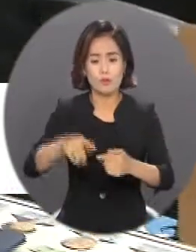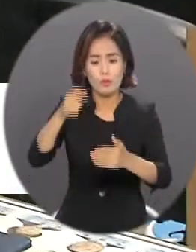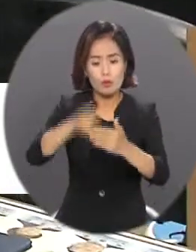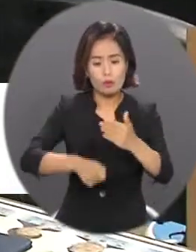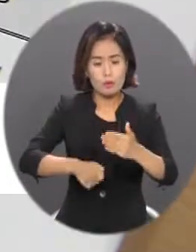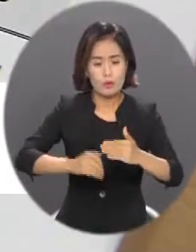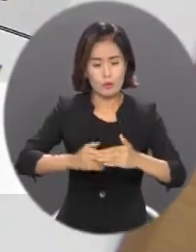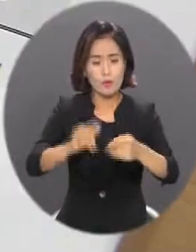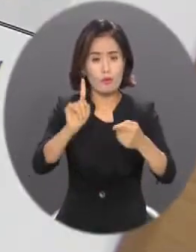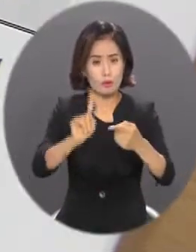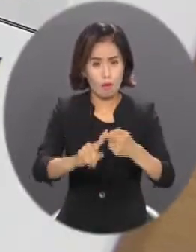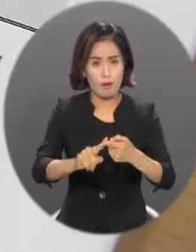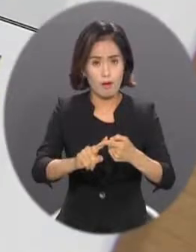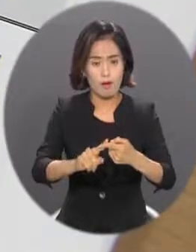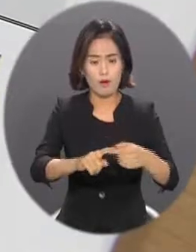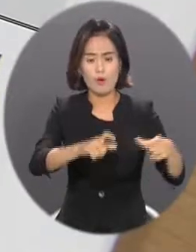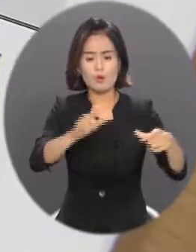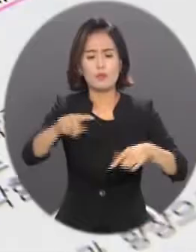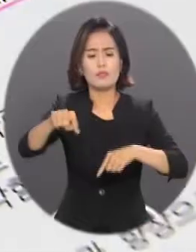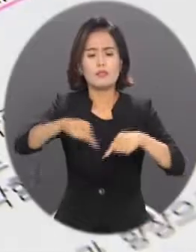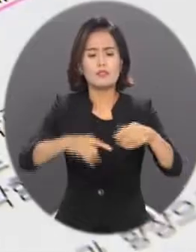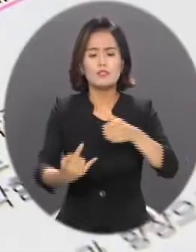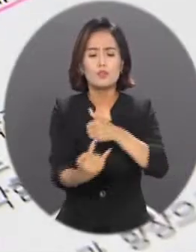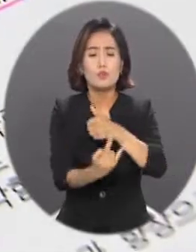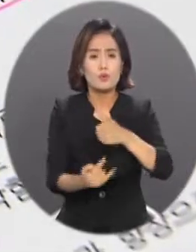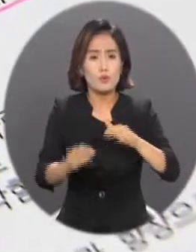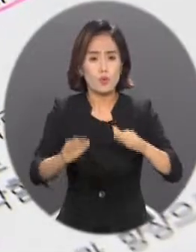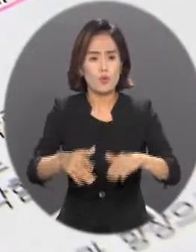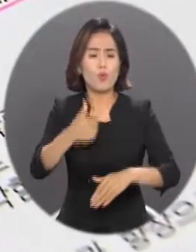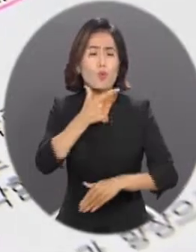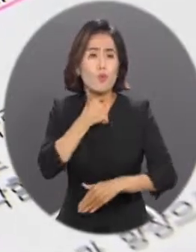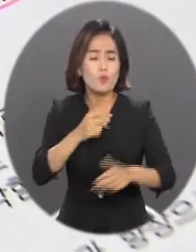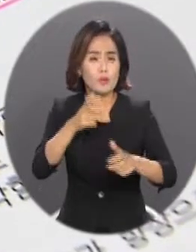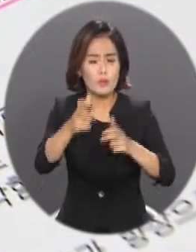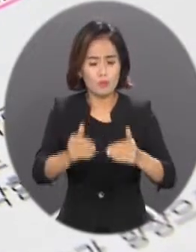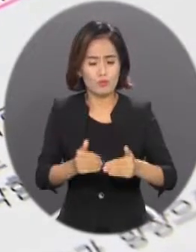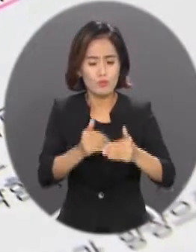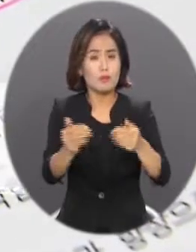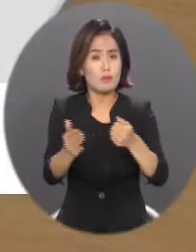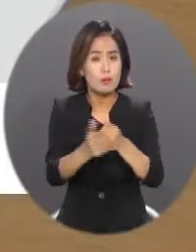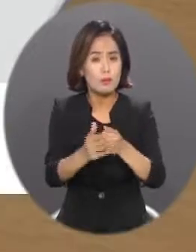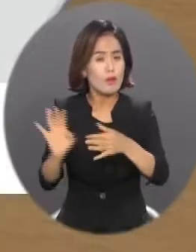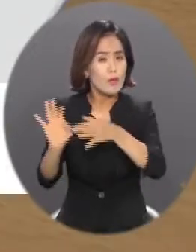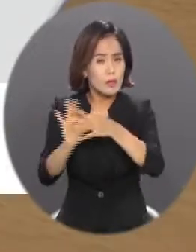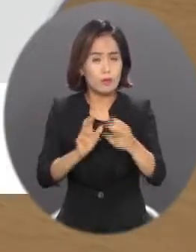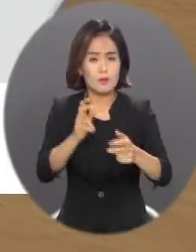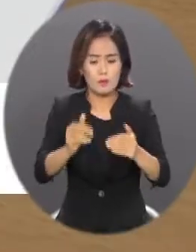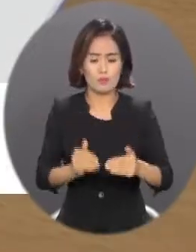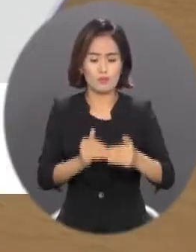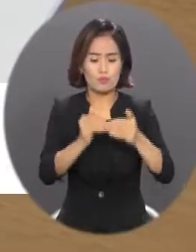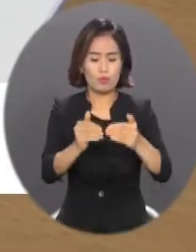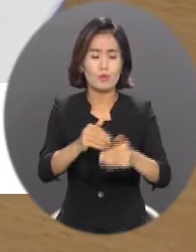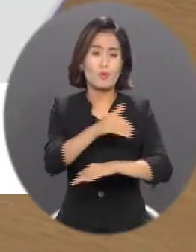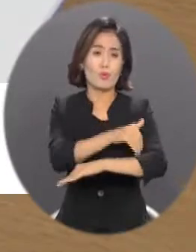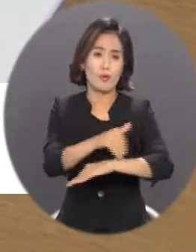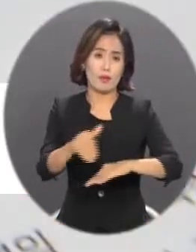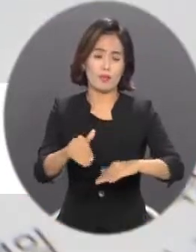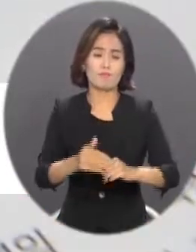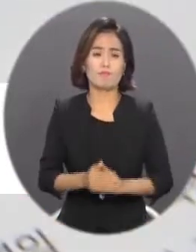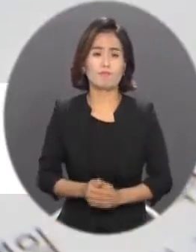의결된 공문에 의해서. 대촌 지역 주민자치위원들은 오래전 숙원 사업으로 추진된 만큼 계속해서 사업을 이어간다는